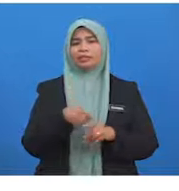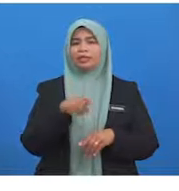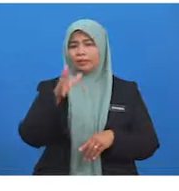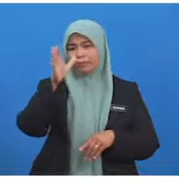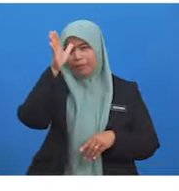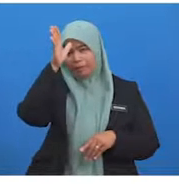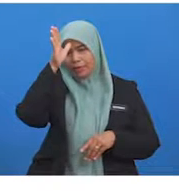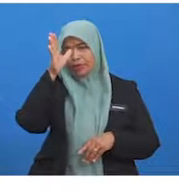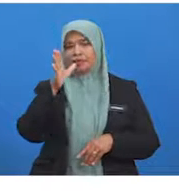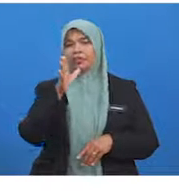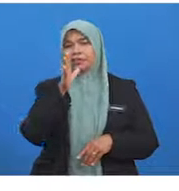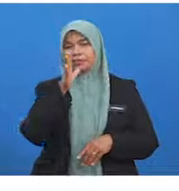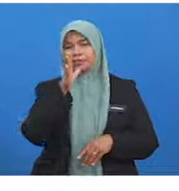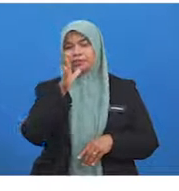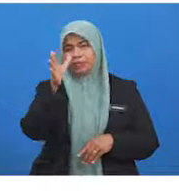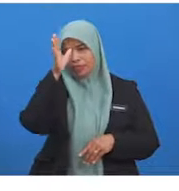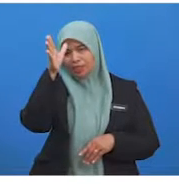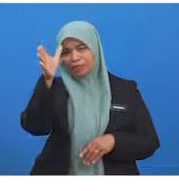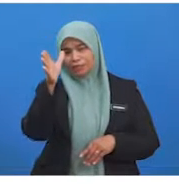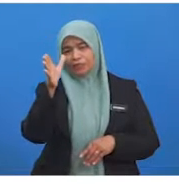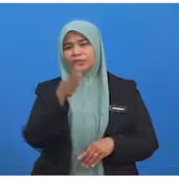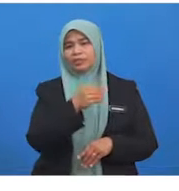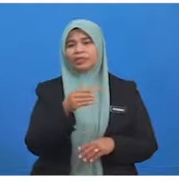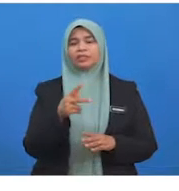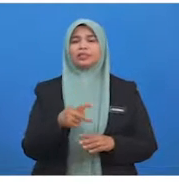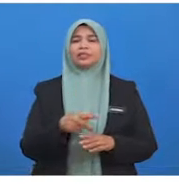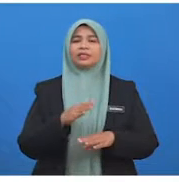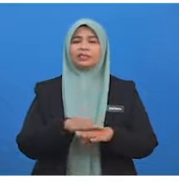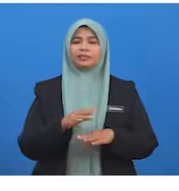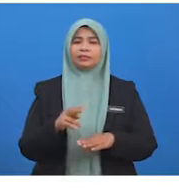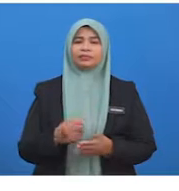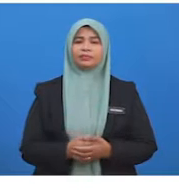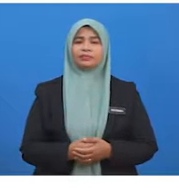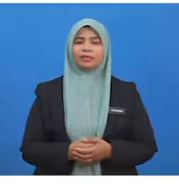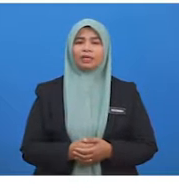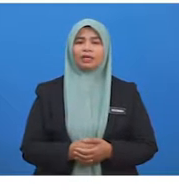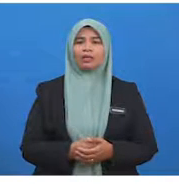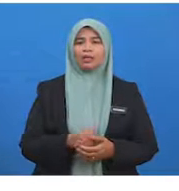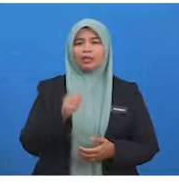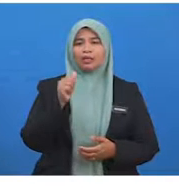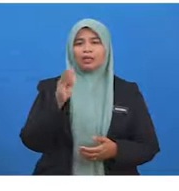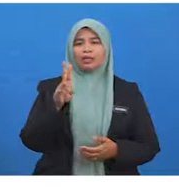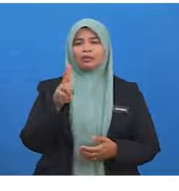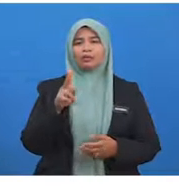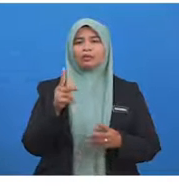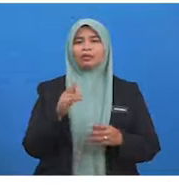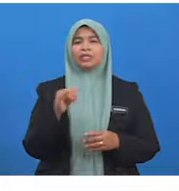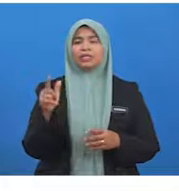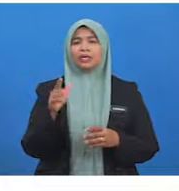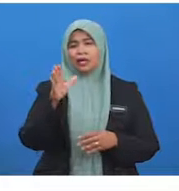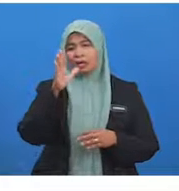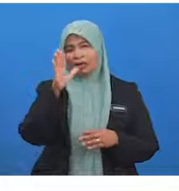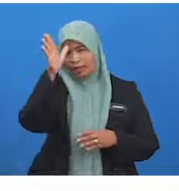ibu, datuk dan ke atasnya. Contohnya, Abu ialah ayah kepada Ali.